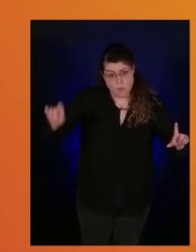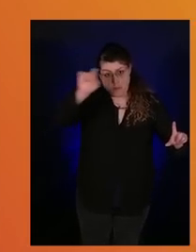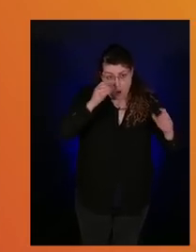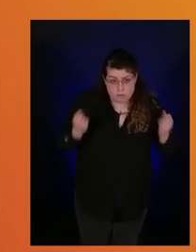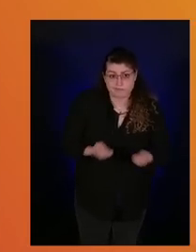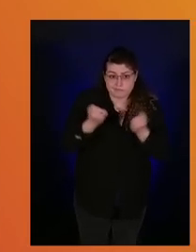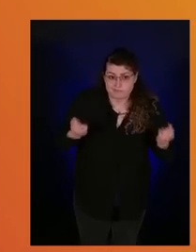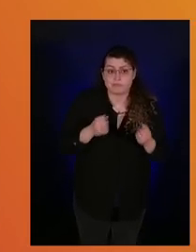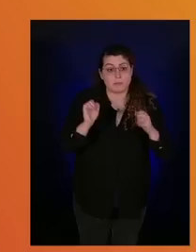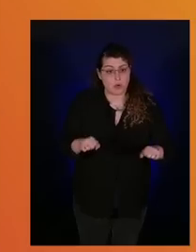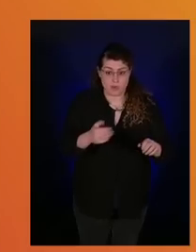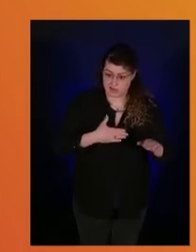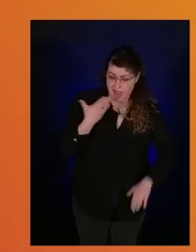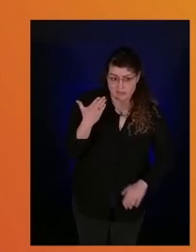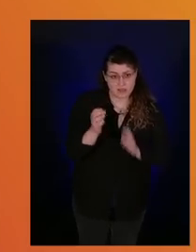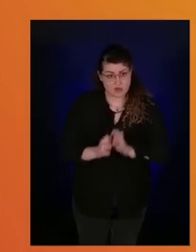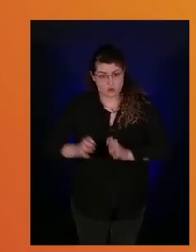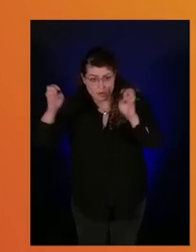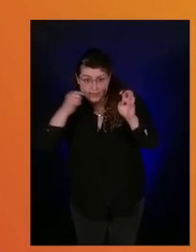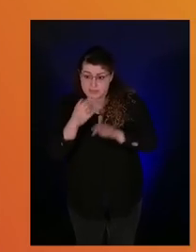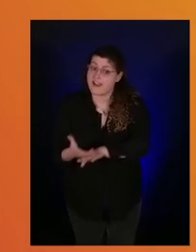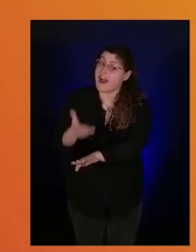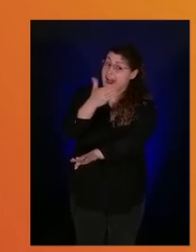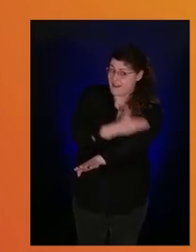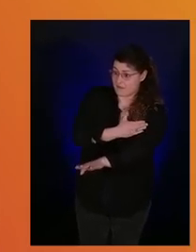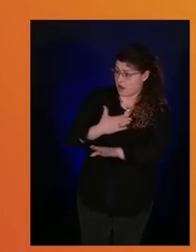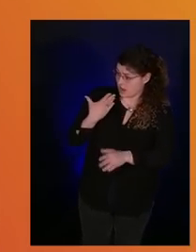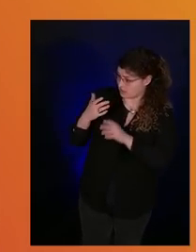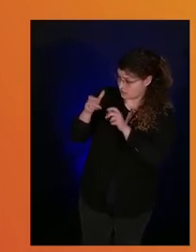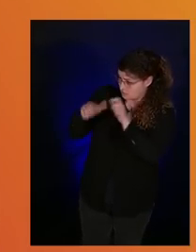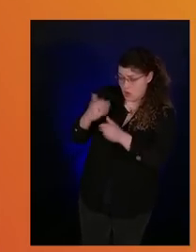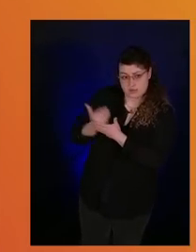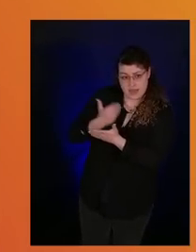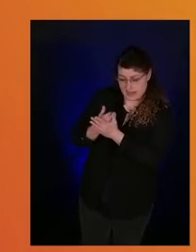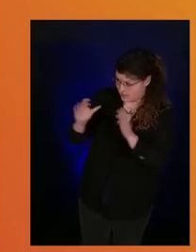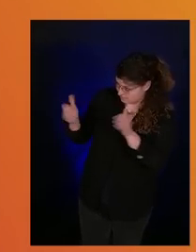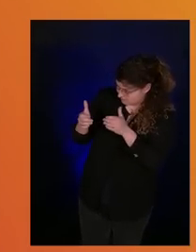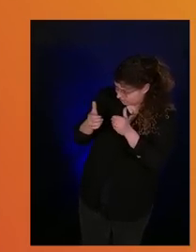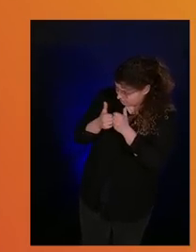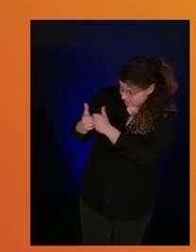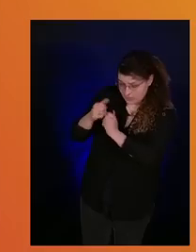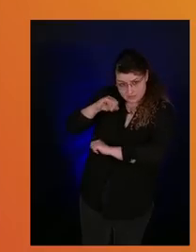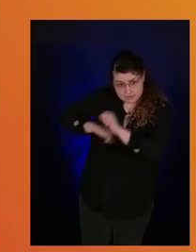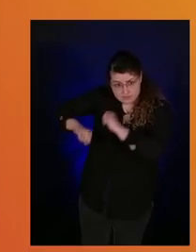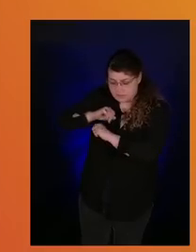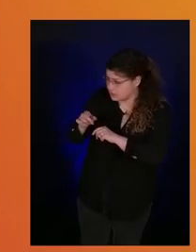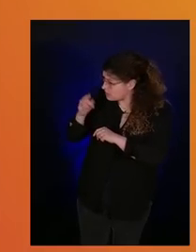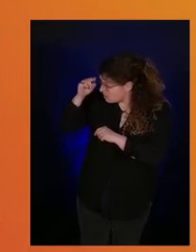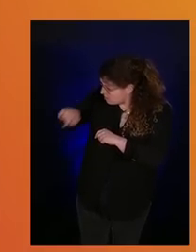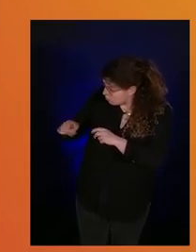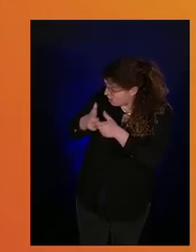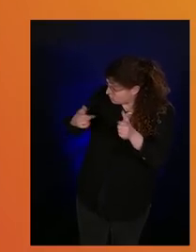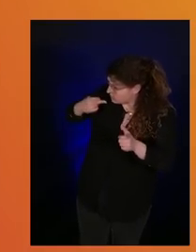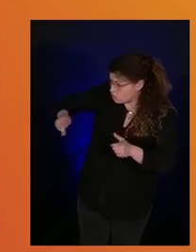tenue de congrès, le préparer en amont avec les salariés, déterminer avec tous les syndiqués quelle CGT ils veulent pour leur